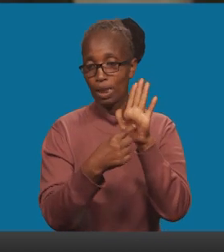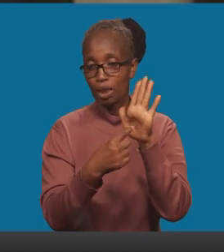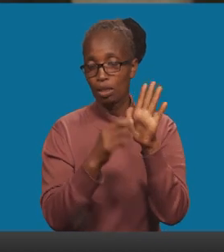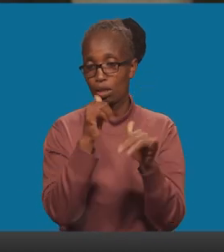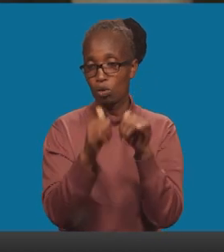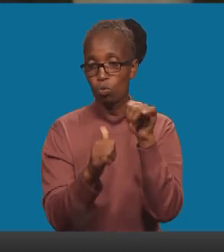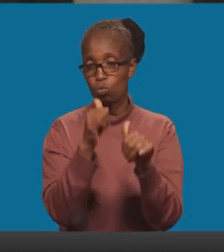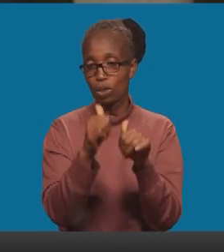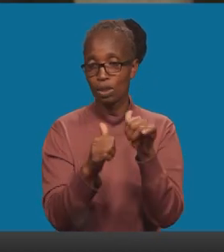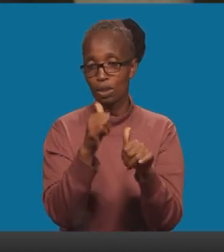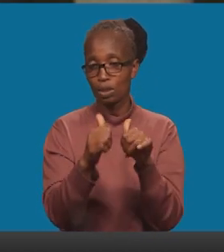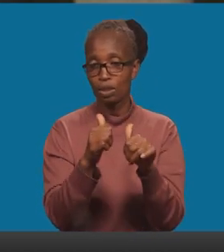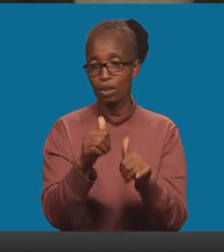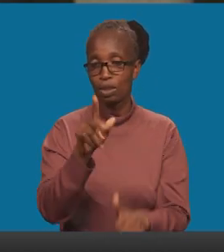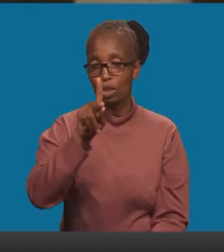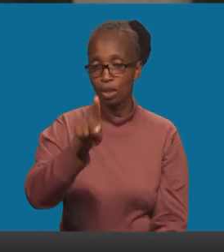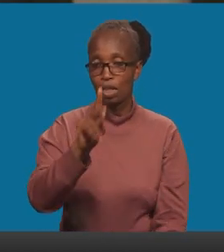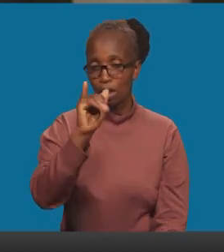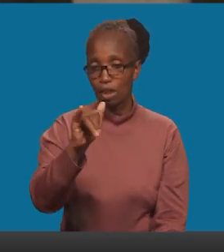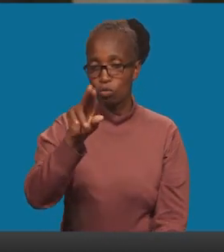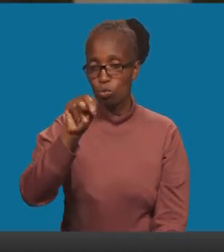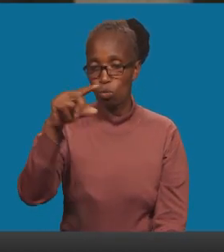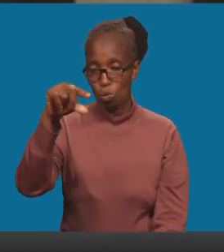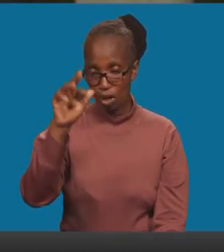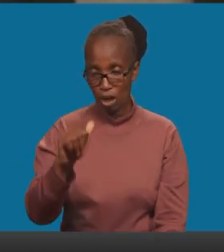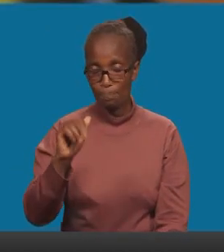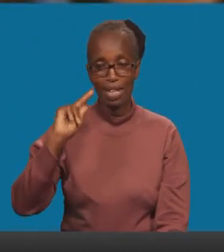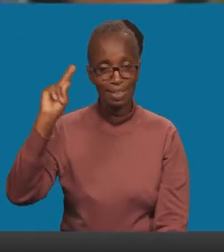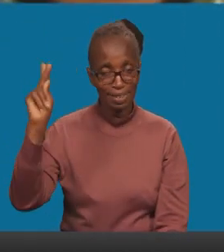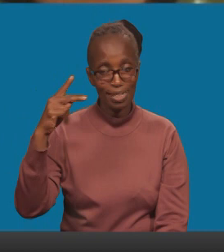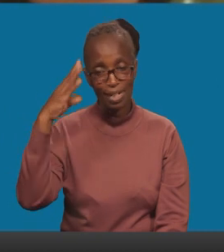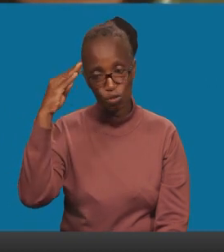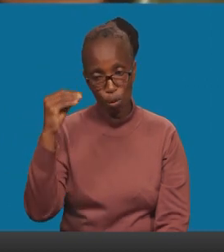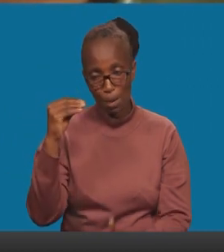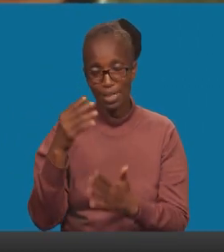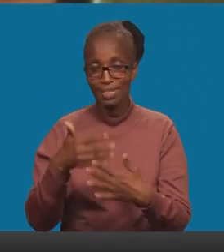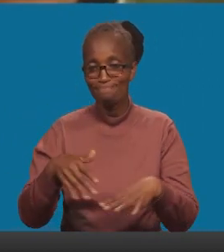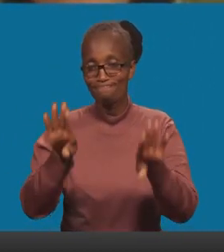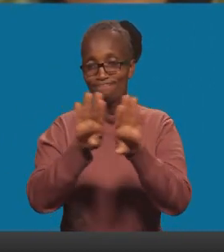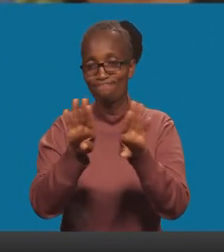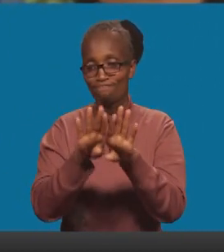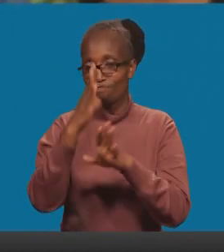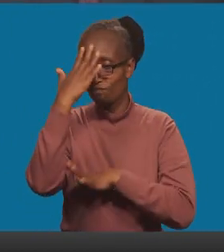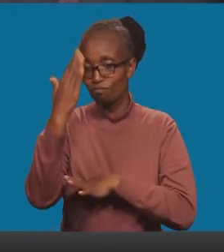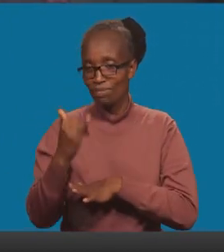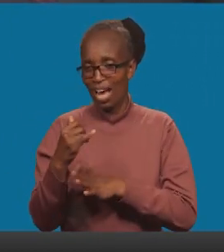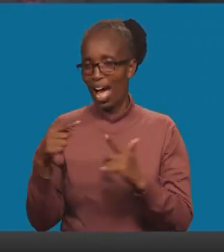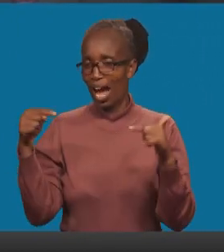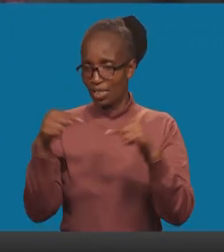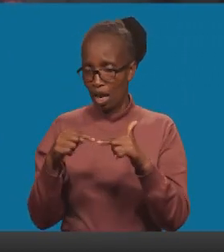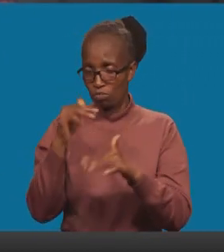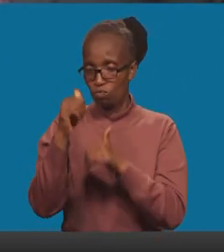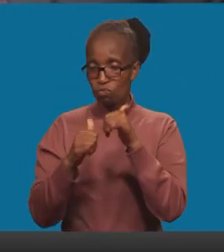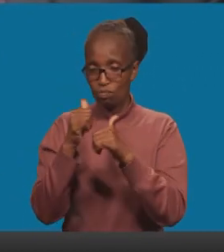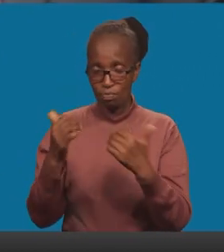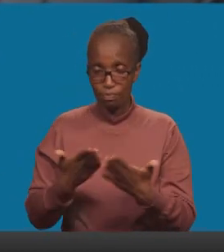point, which is Kiunga Ras Kamboni. Mipaka ya Kenya na Somalia ilifungwa kufuatia mashambulizi